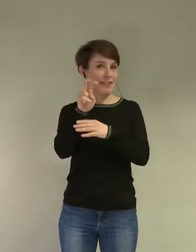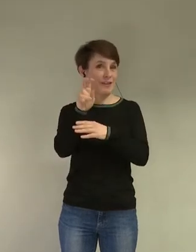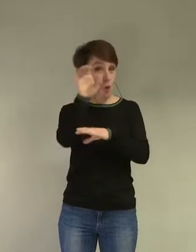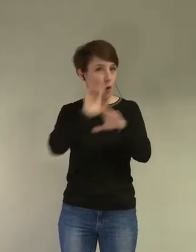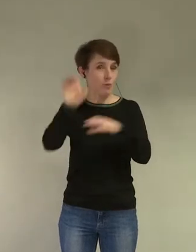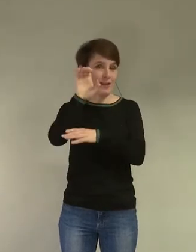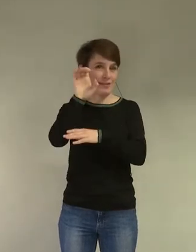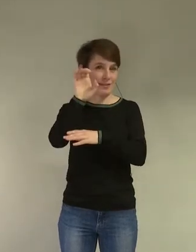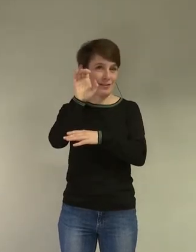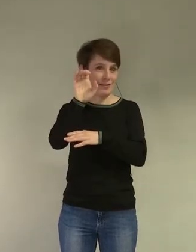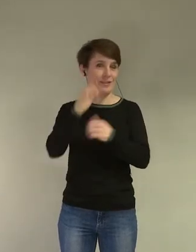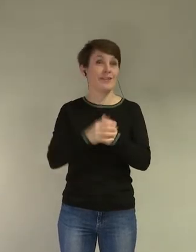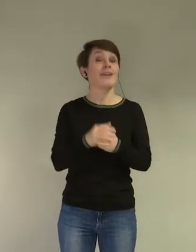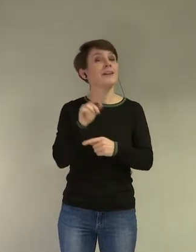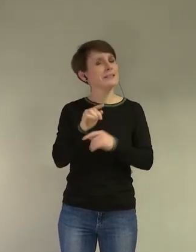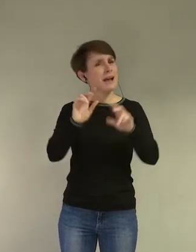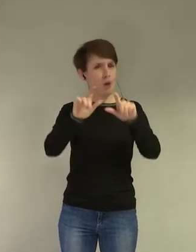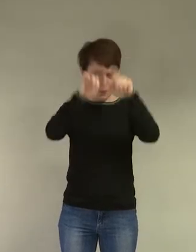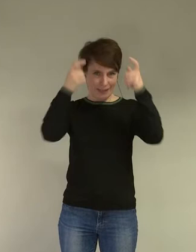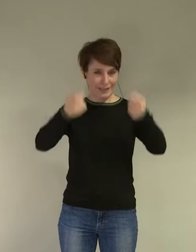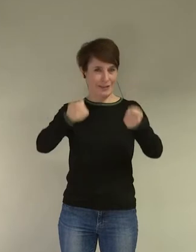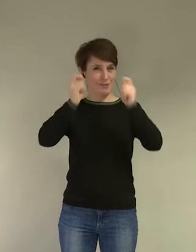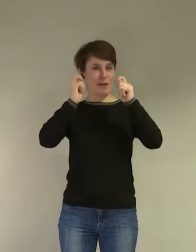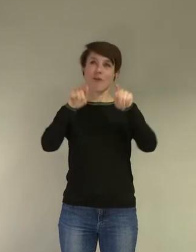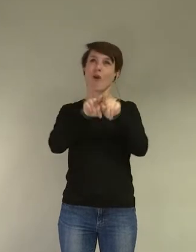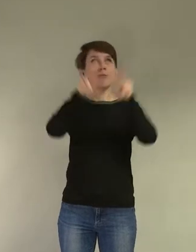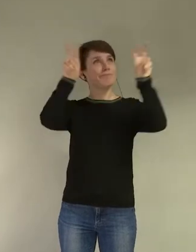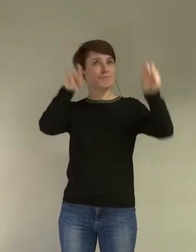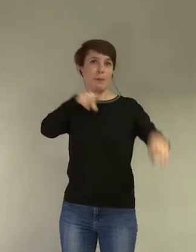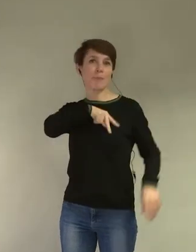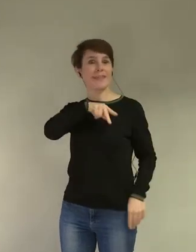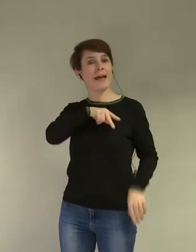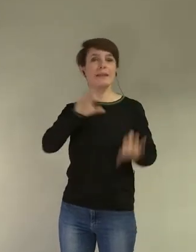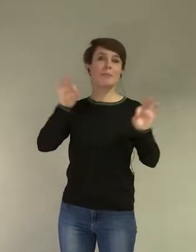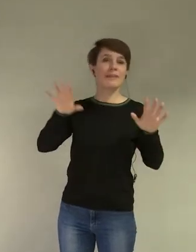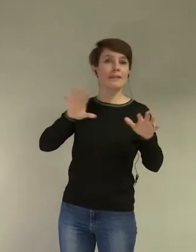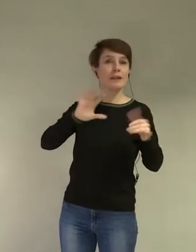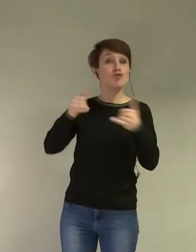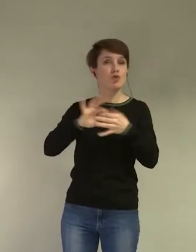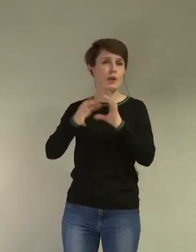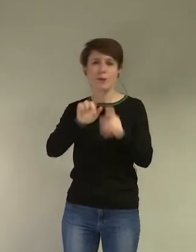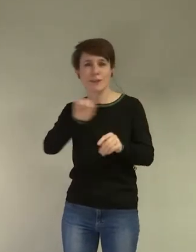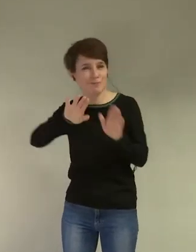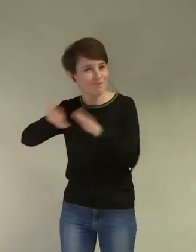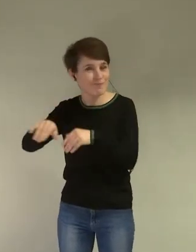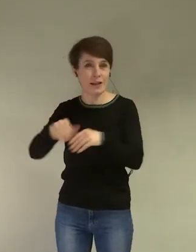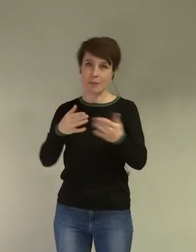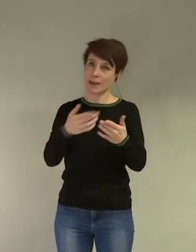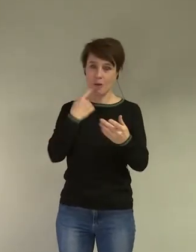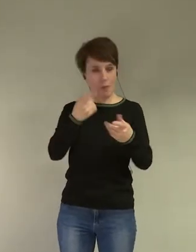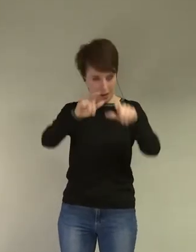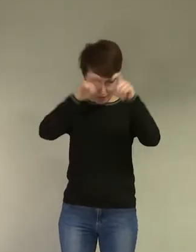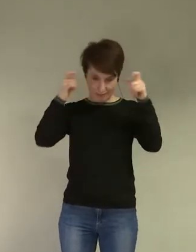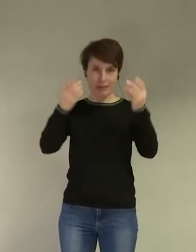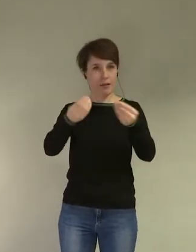ce titre est bien plus qu'une médaille même en période olympique il nous donne de l'élan pour aller plus vite plus haut